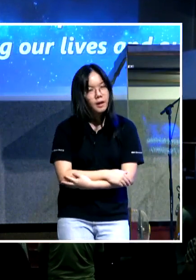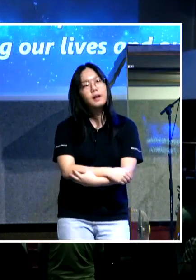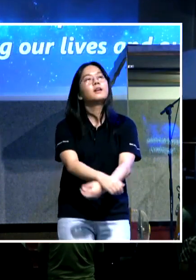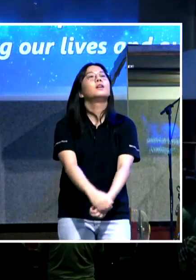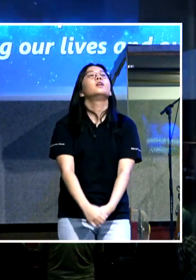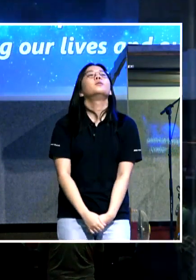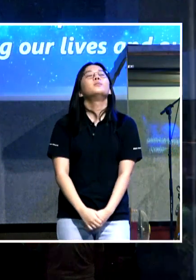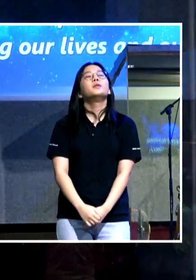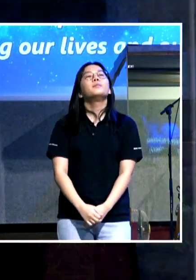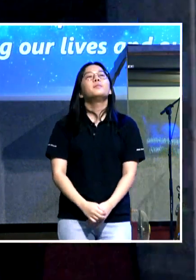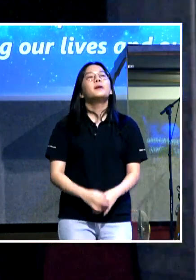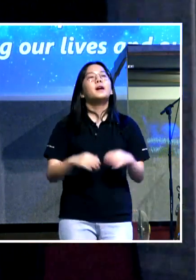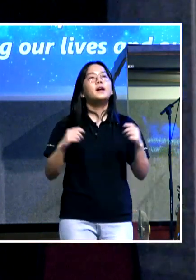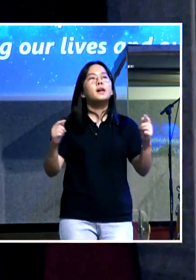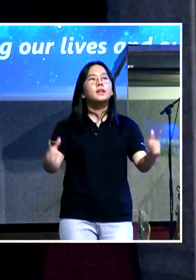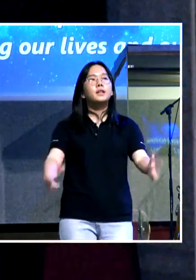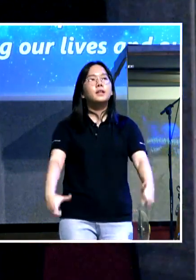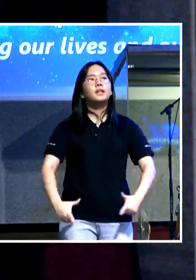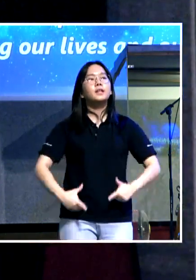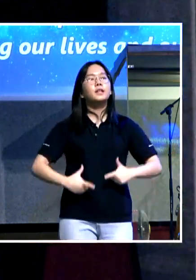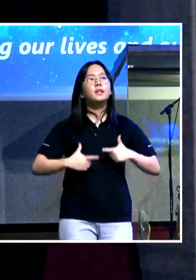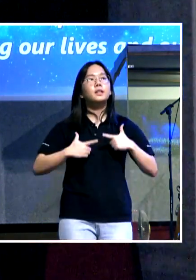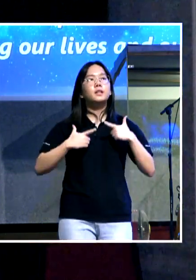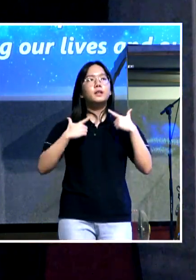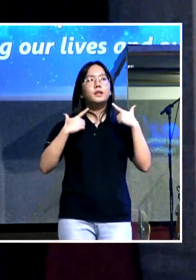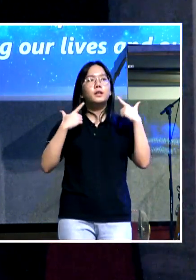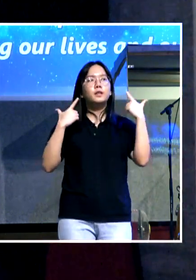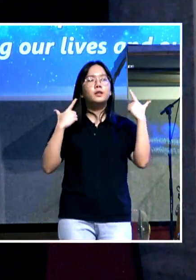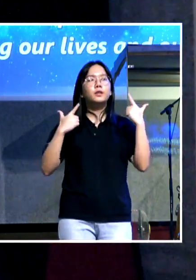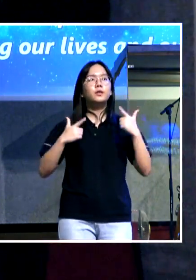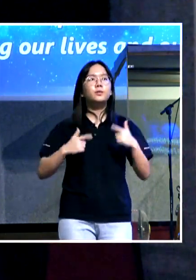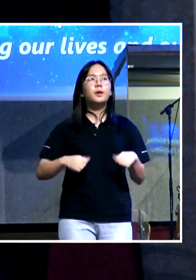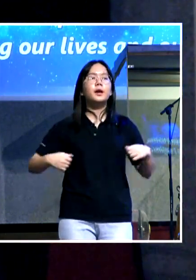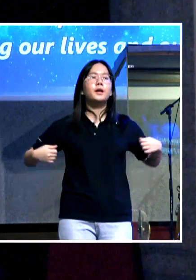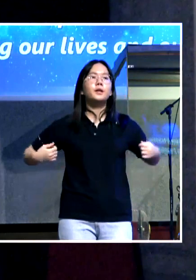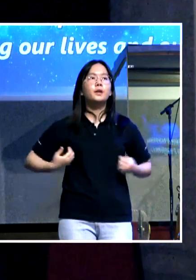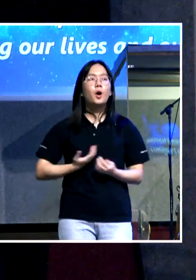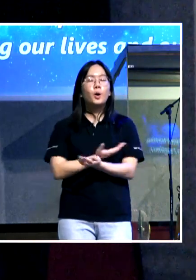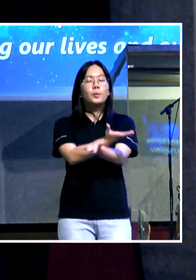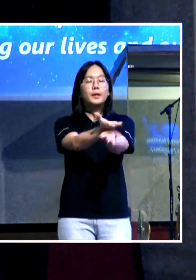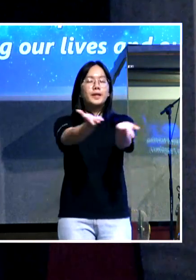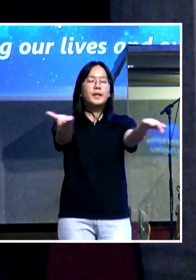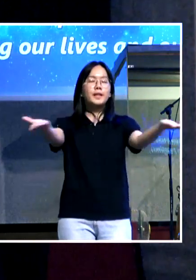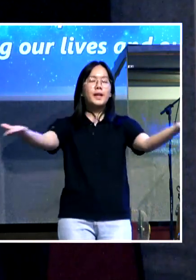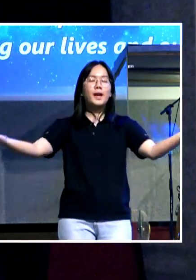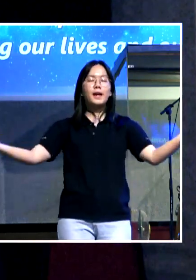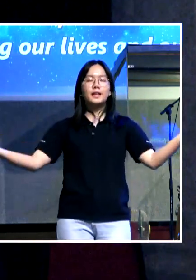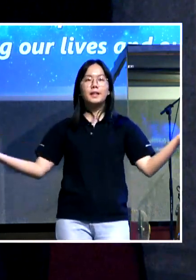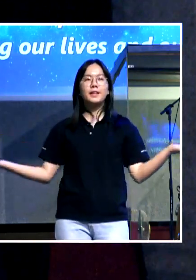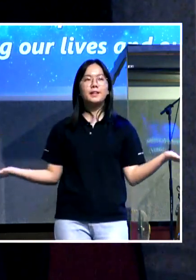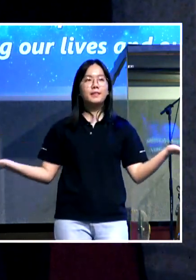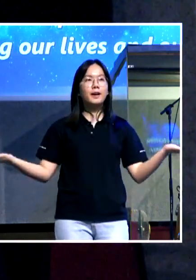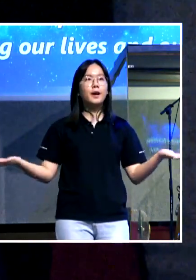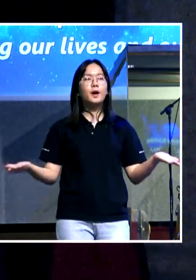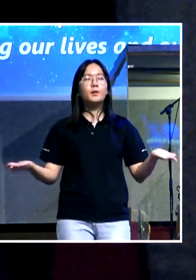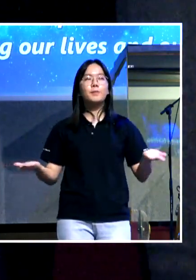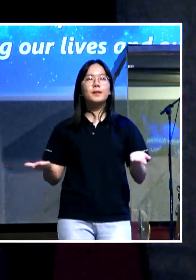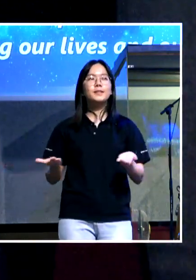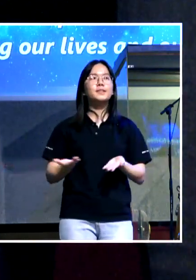lelah, membagi hidup dan milik